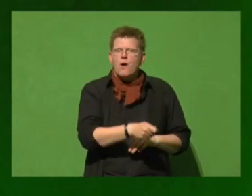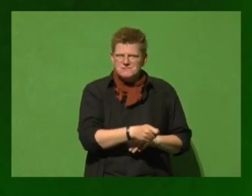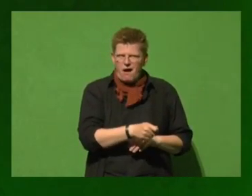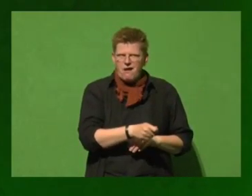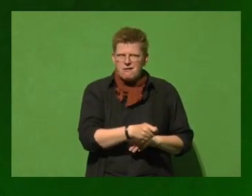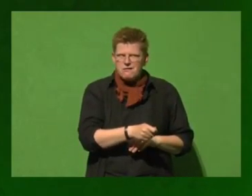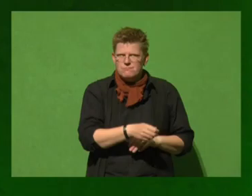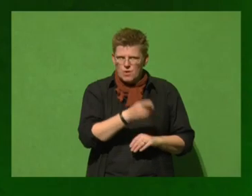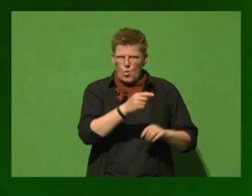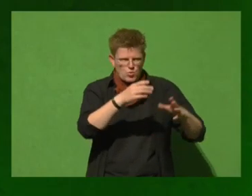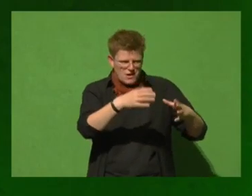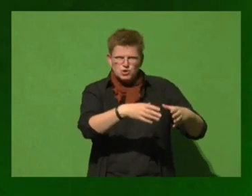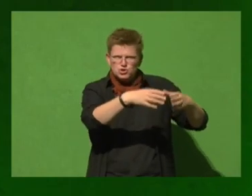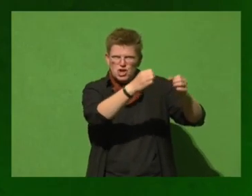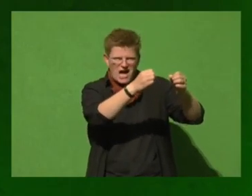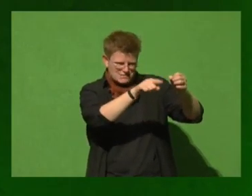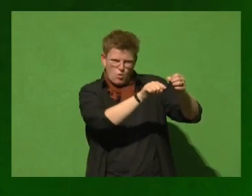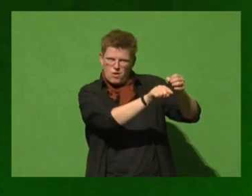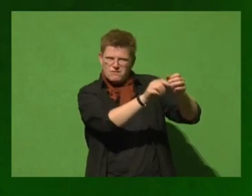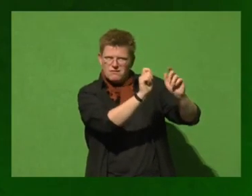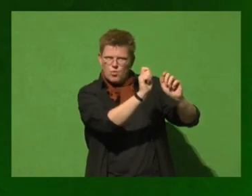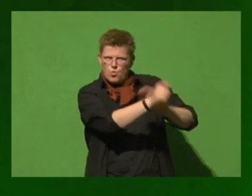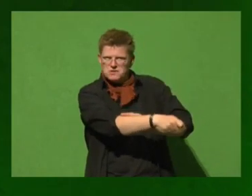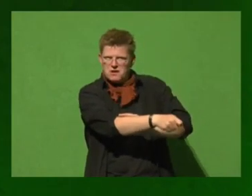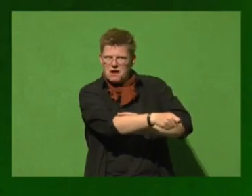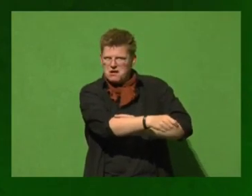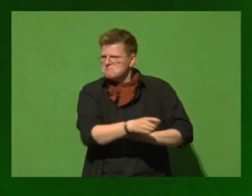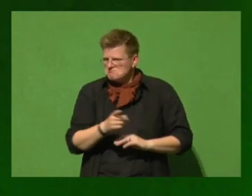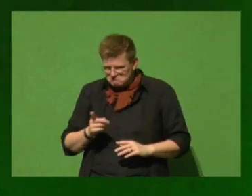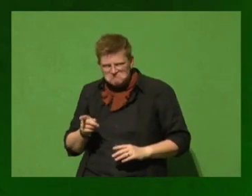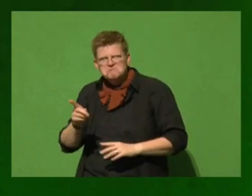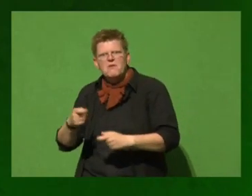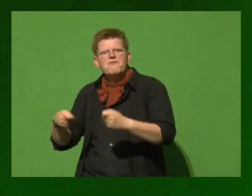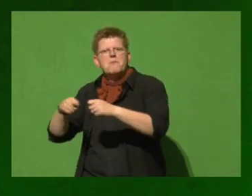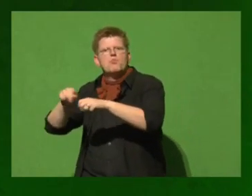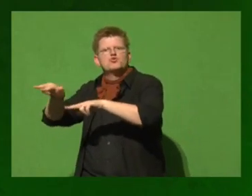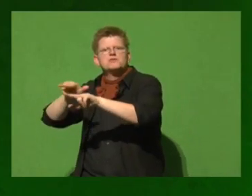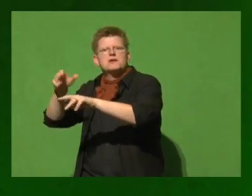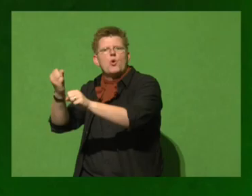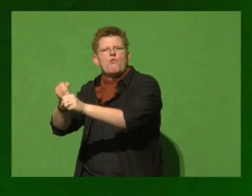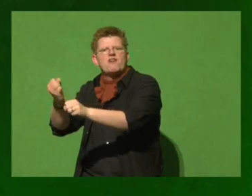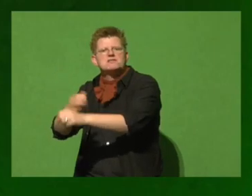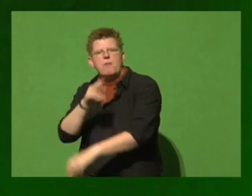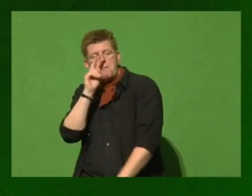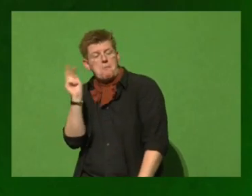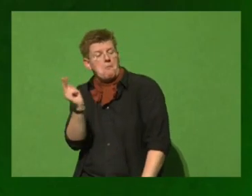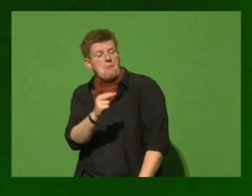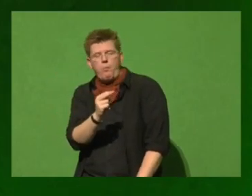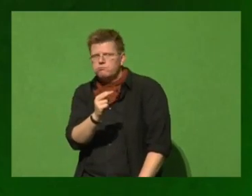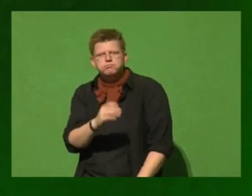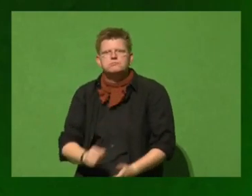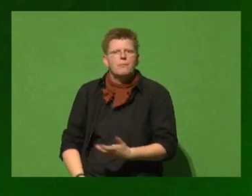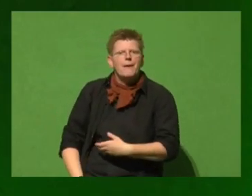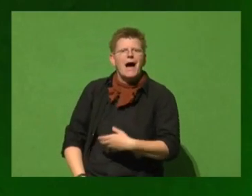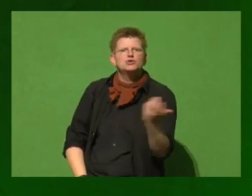werden überhaupt nicht wahrgenommen, sondern man will jetzt ja seine Speicherpflicht, wie die Vorratsdatenspeicherung jetzt